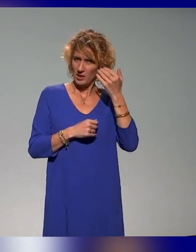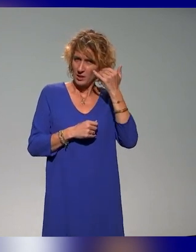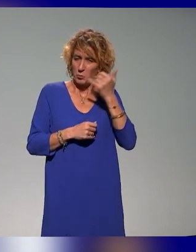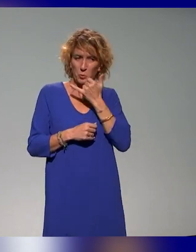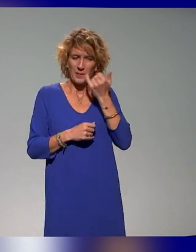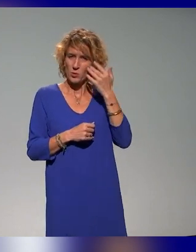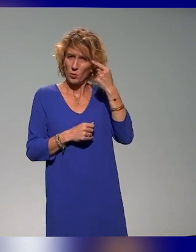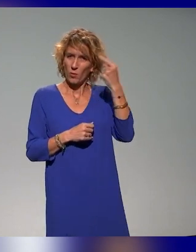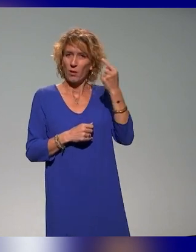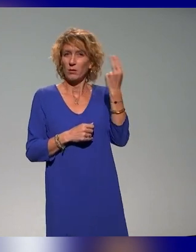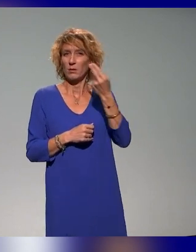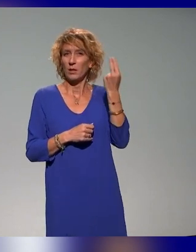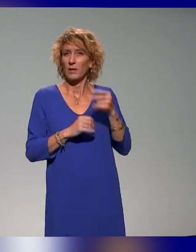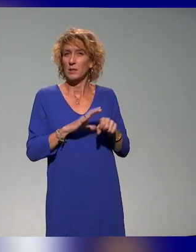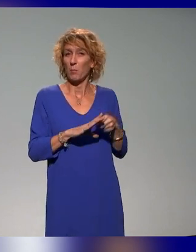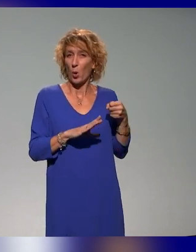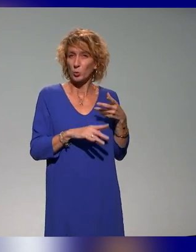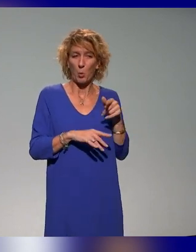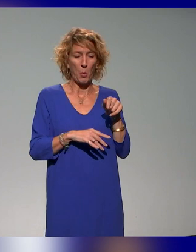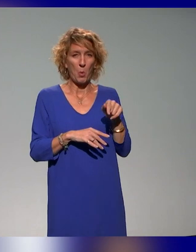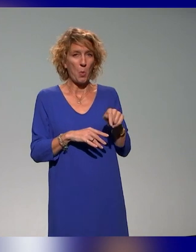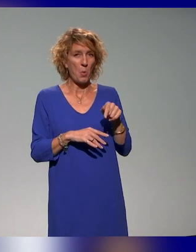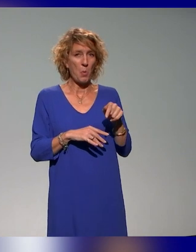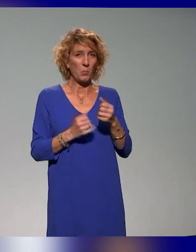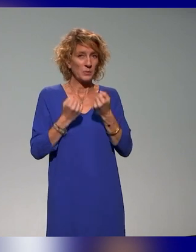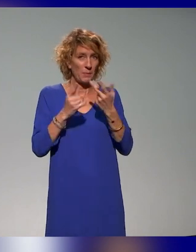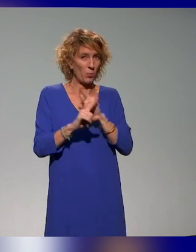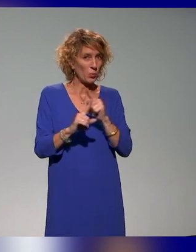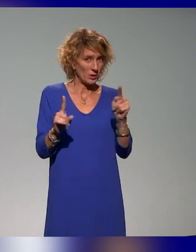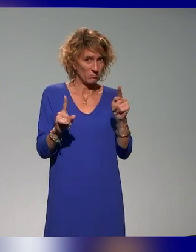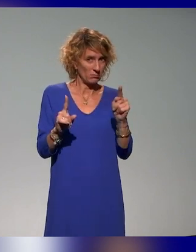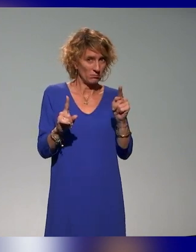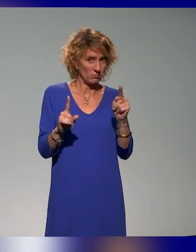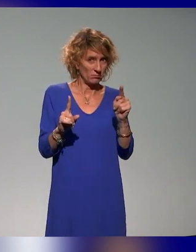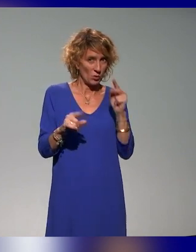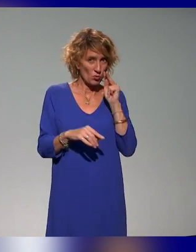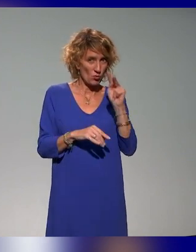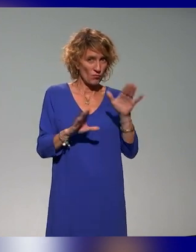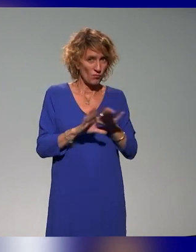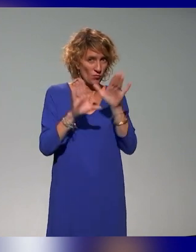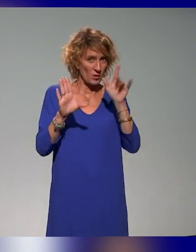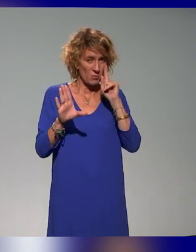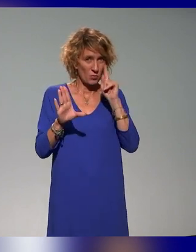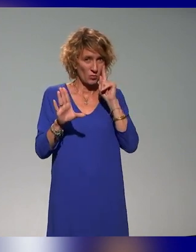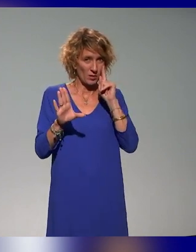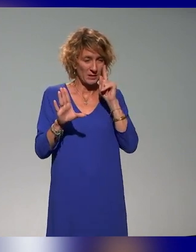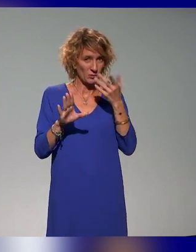je crois que l'option vue en image n'est même pas proposée aux enseignants, puisque ce format est banni.